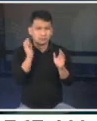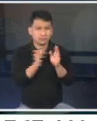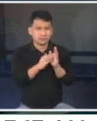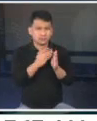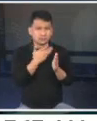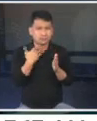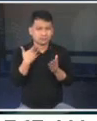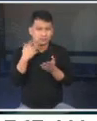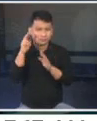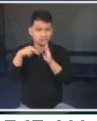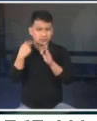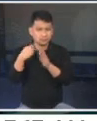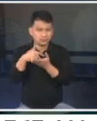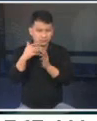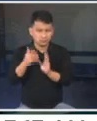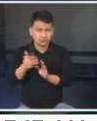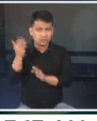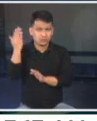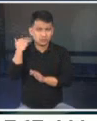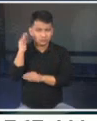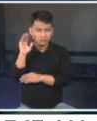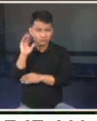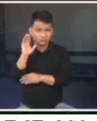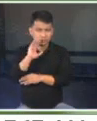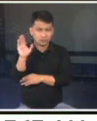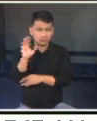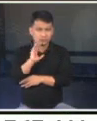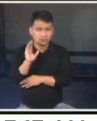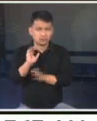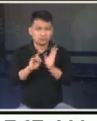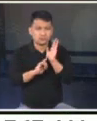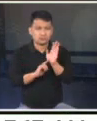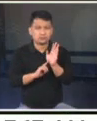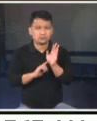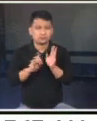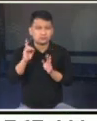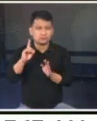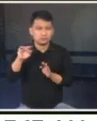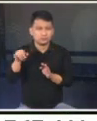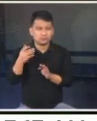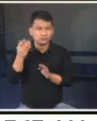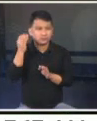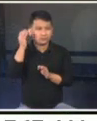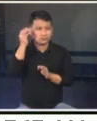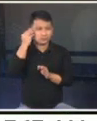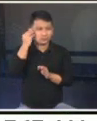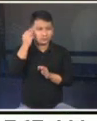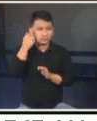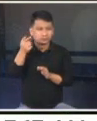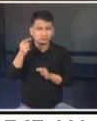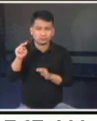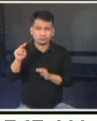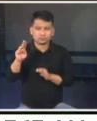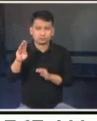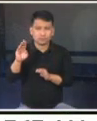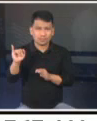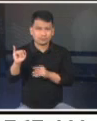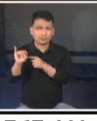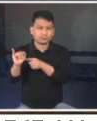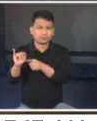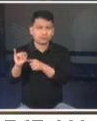mga estudyante lalo na noong Kapaskuhan. Inatasan ni Justice Secretary Menardo Guevara ang NBI